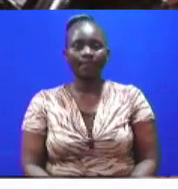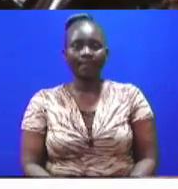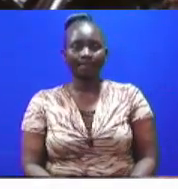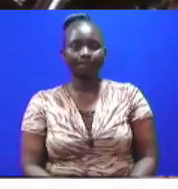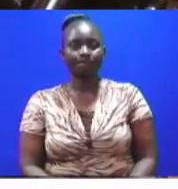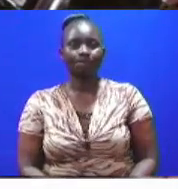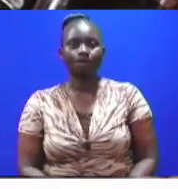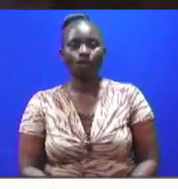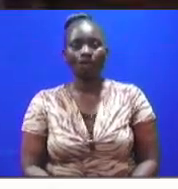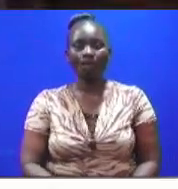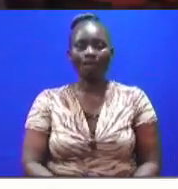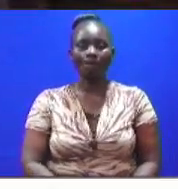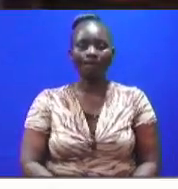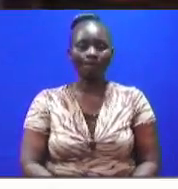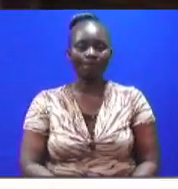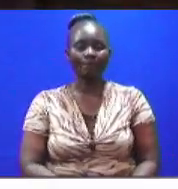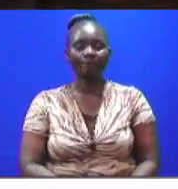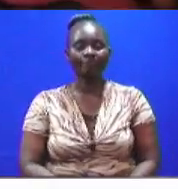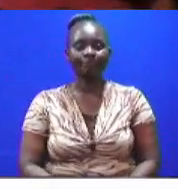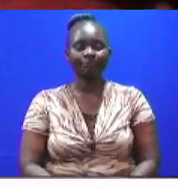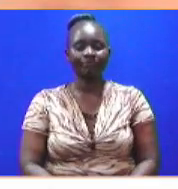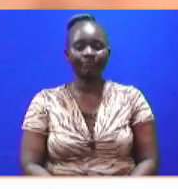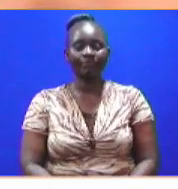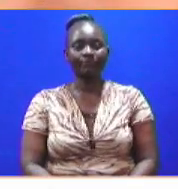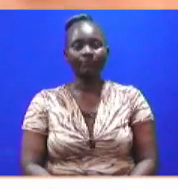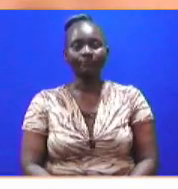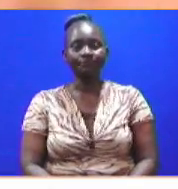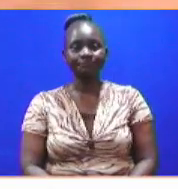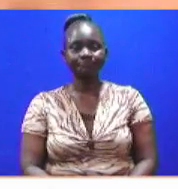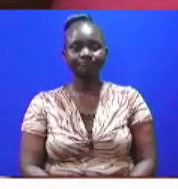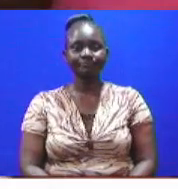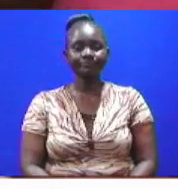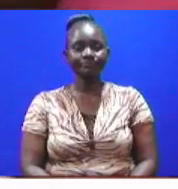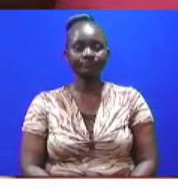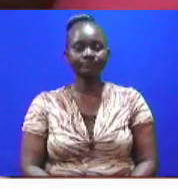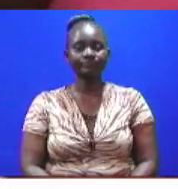toke bunge ya Kitutu Chache South, ili teria nengoro kwa Deepon. Asa.